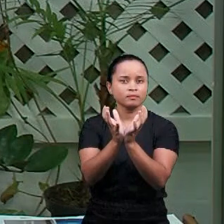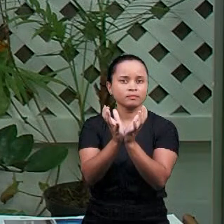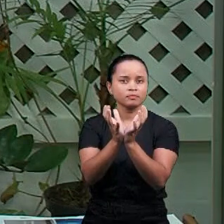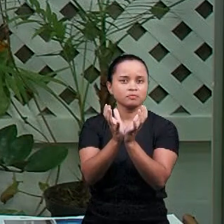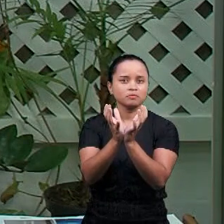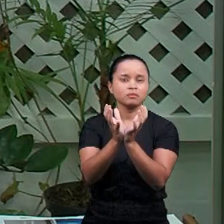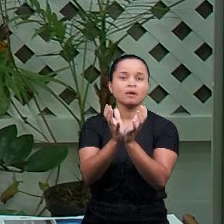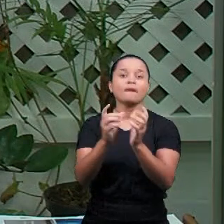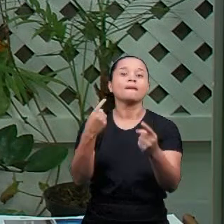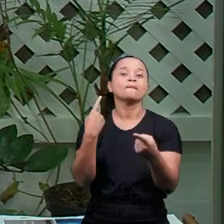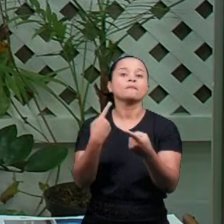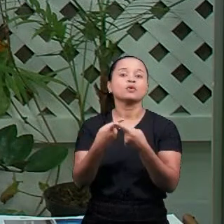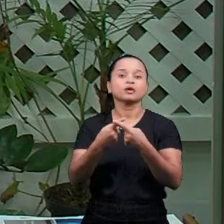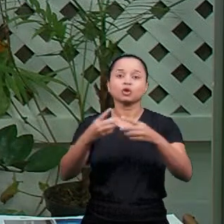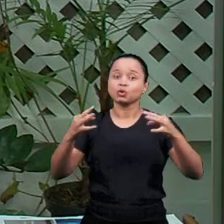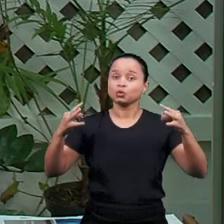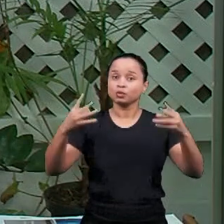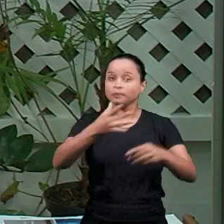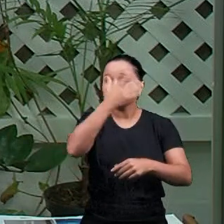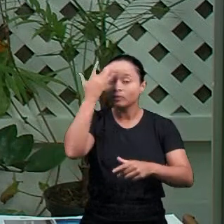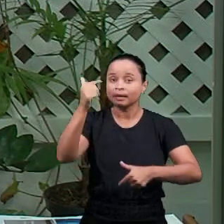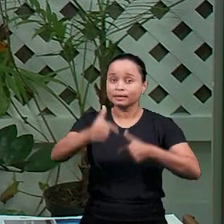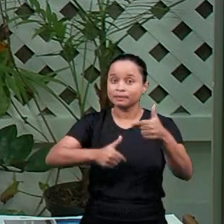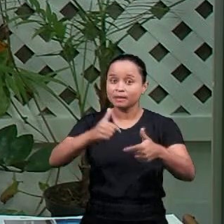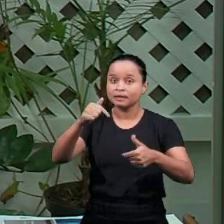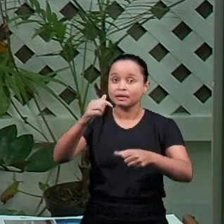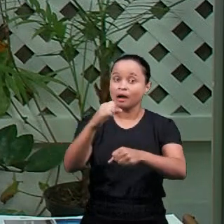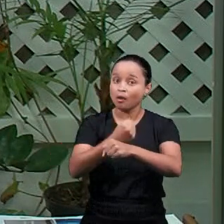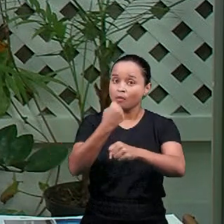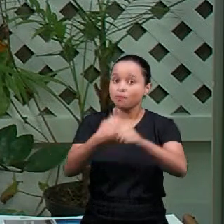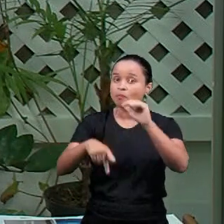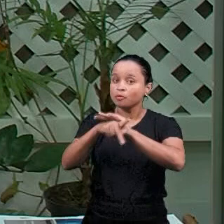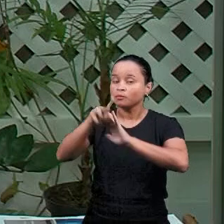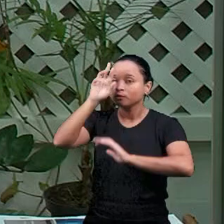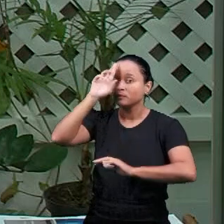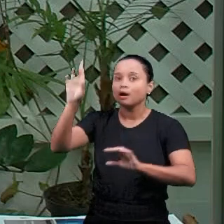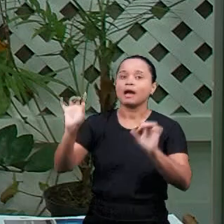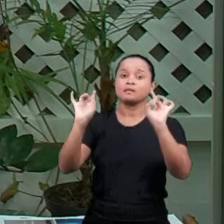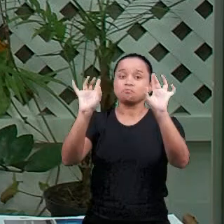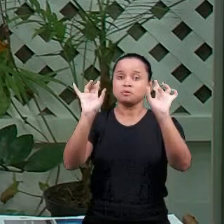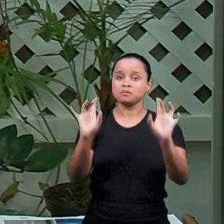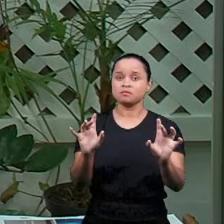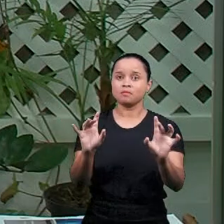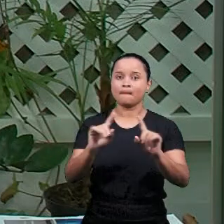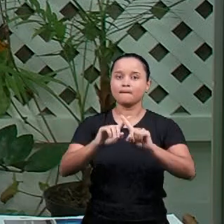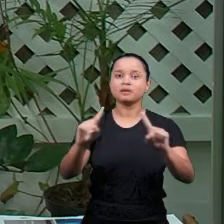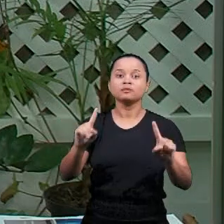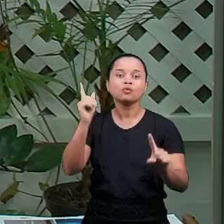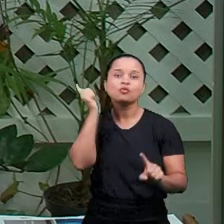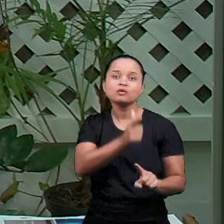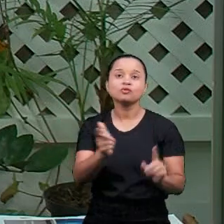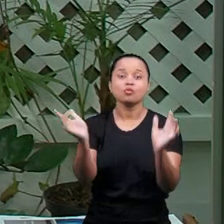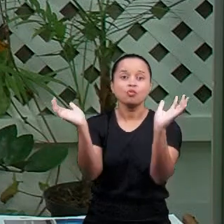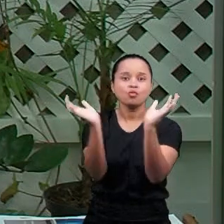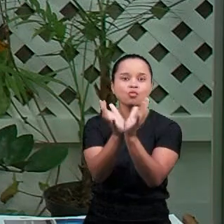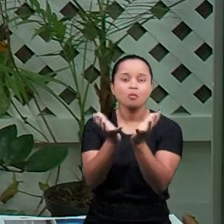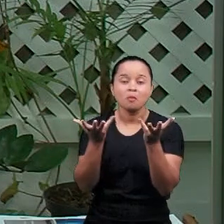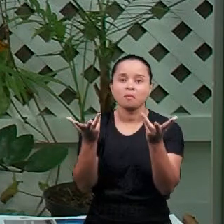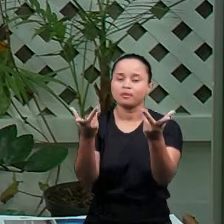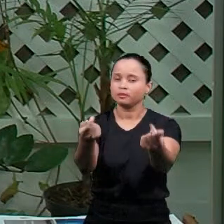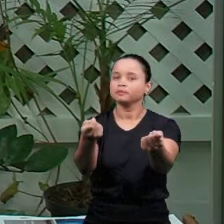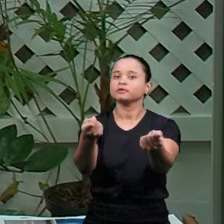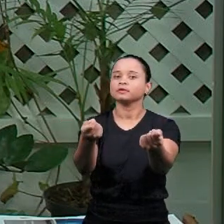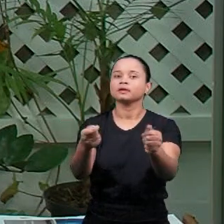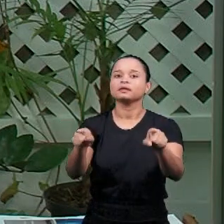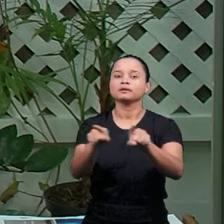Tous ceux qui travaillent dans cette œuvre sont élites, mais ils ont réussi un groupe extraordinaire de ses frères, l'église